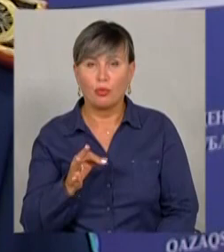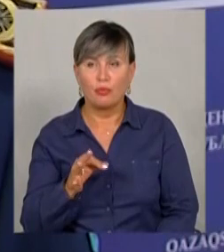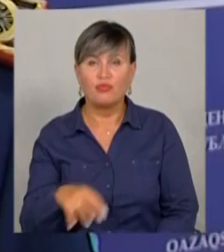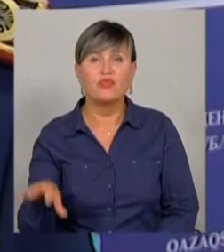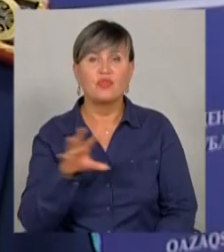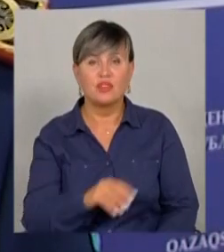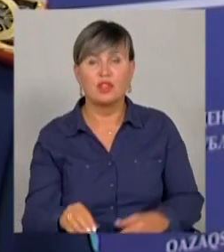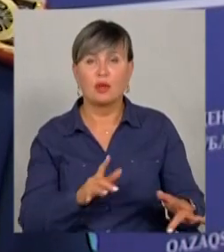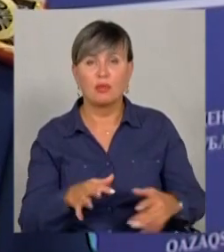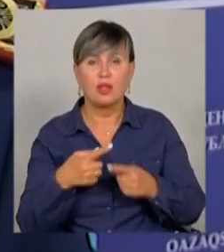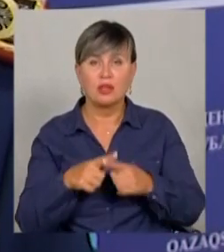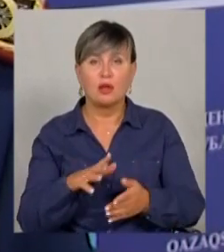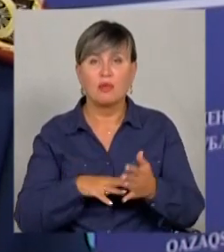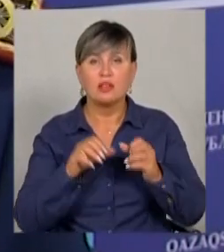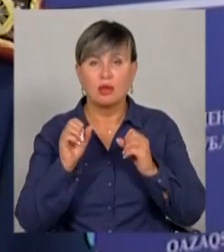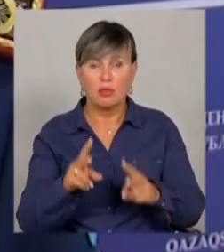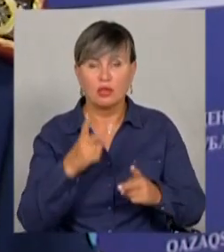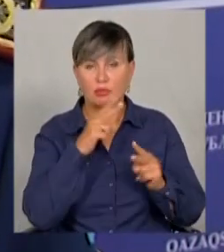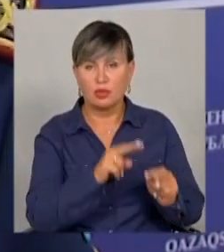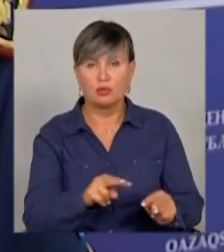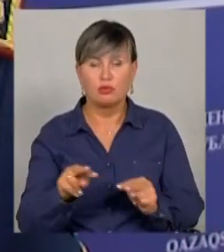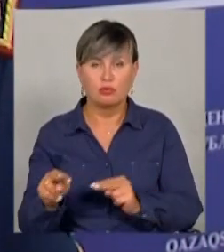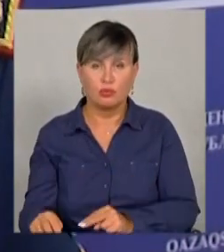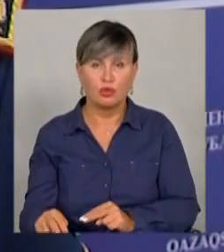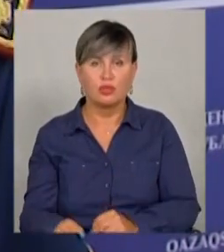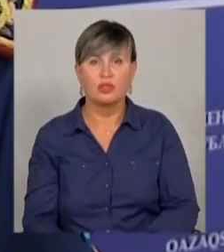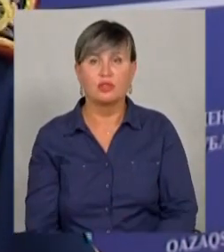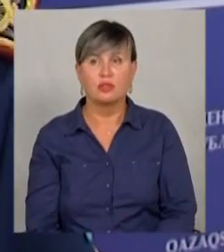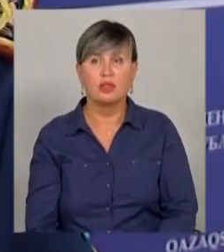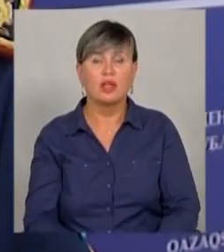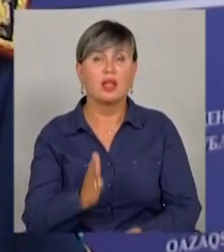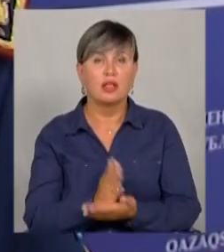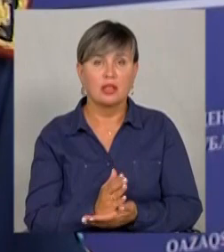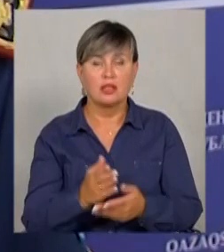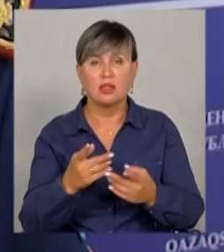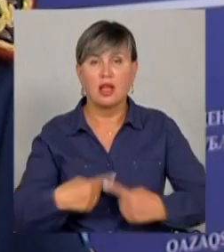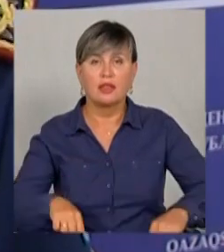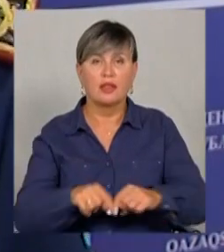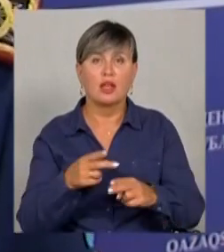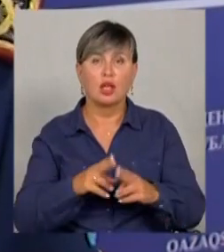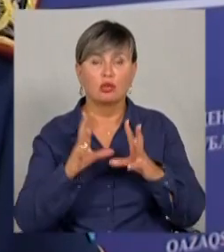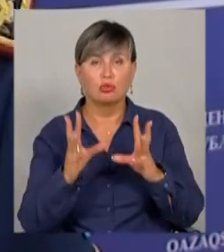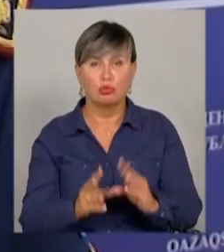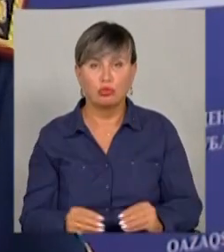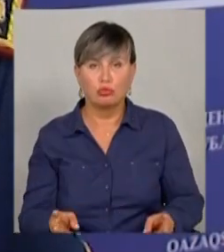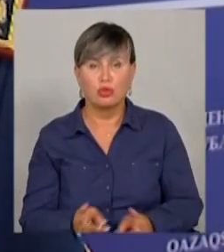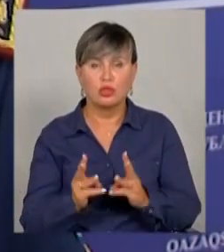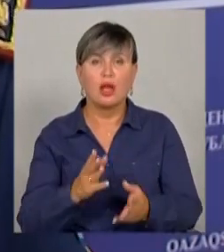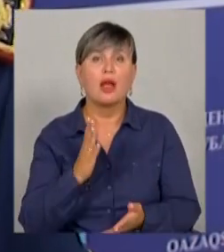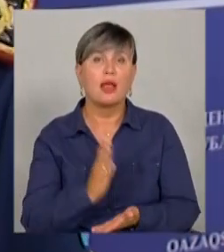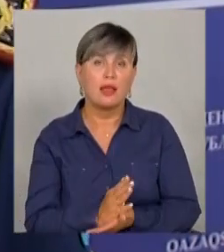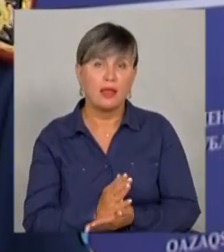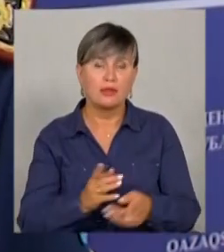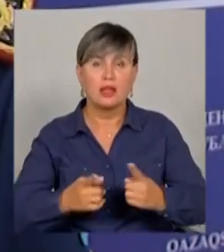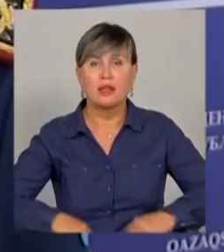все меры техники безопасности предусматриваются. То есть есть передовой отряд, который тушит пожар, а есть